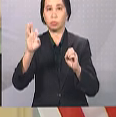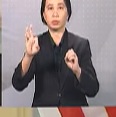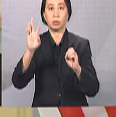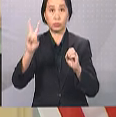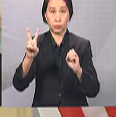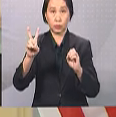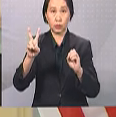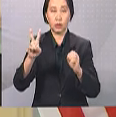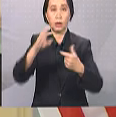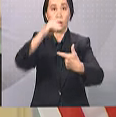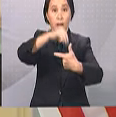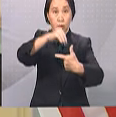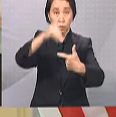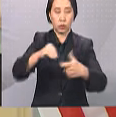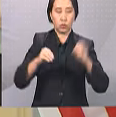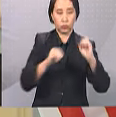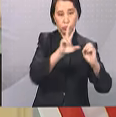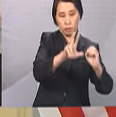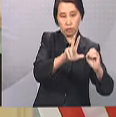03-6120-1092 ataupun